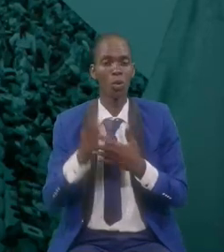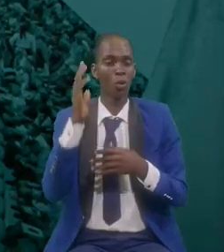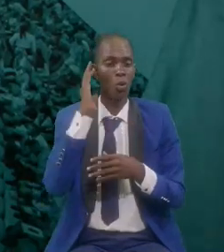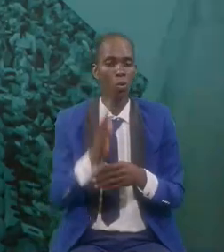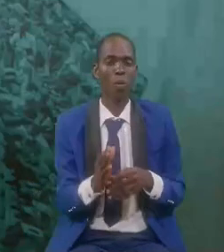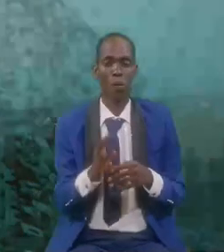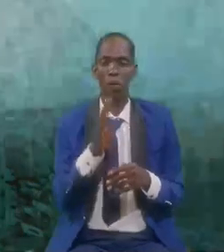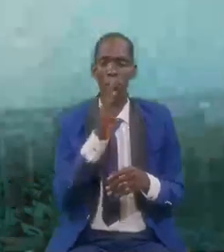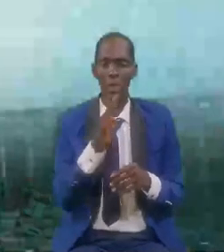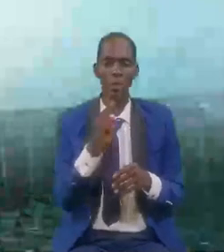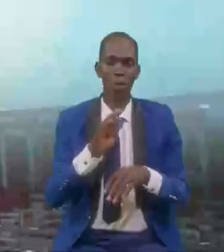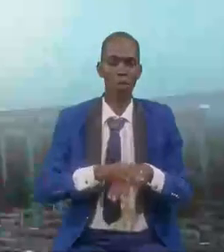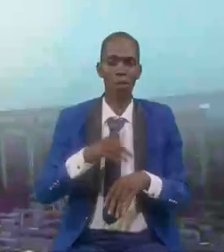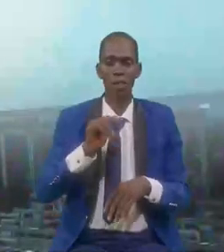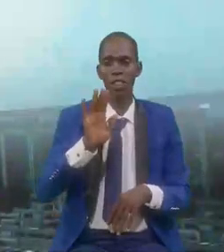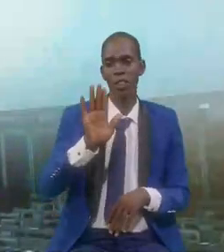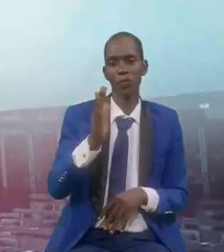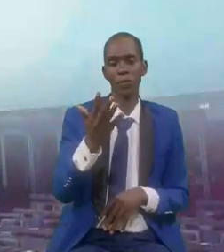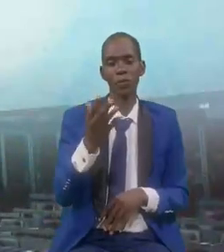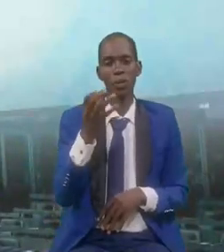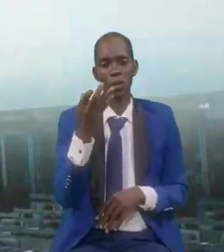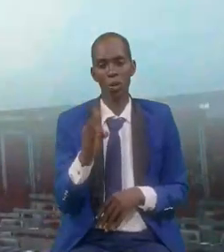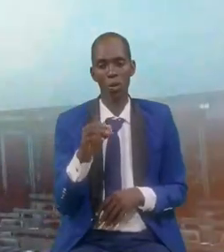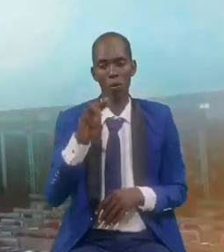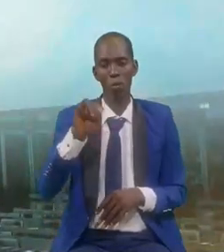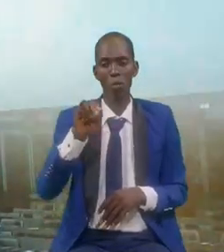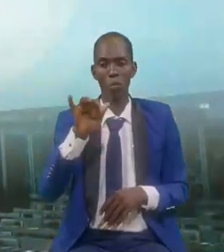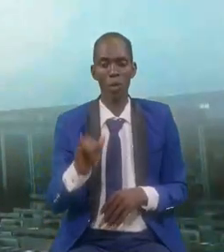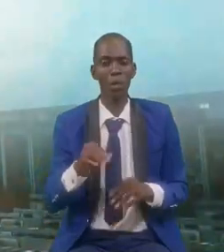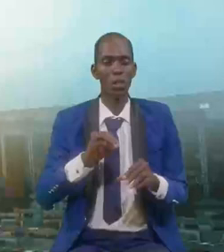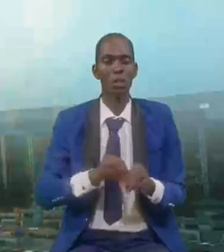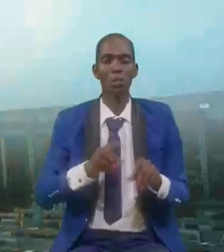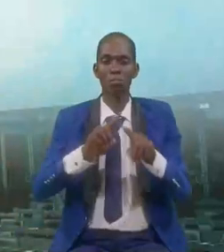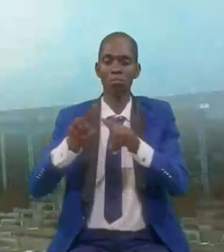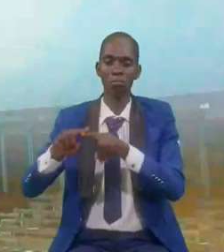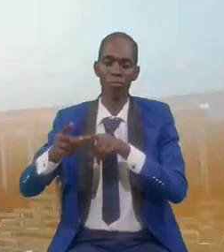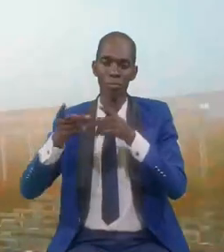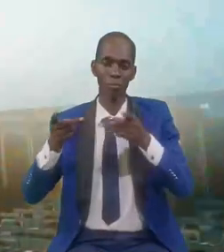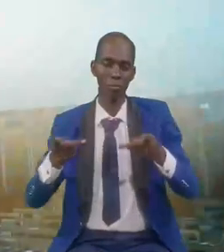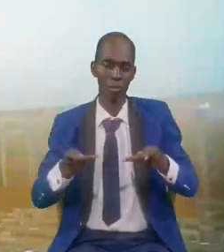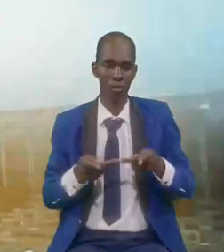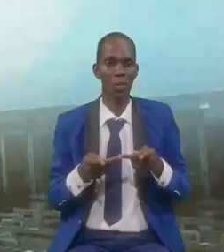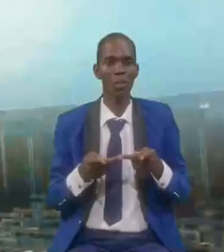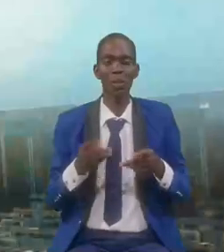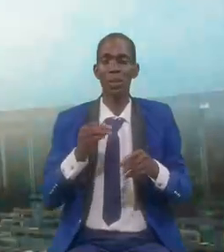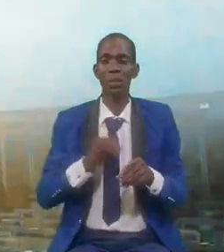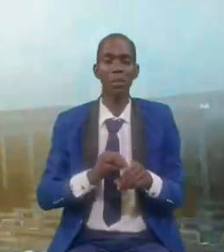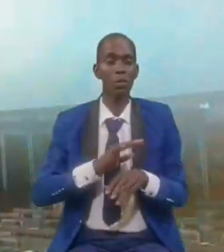le rallye des convertis aura lieu le dimanche 5 mai.